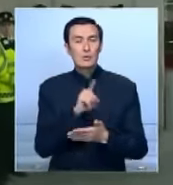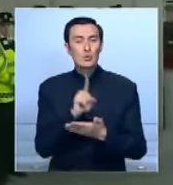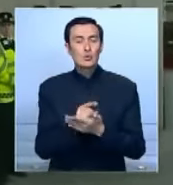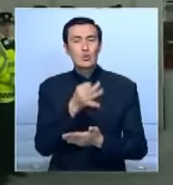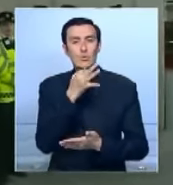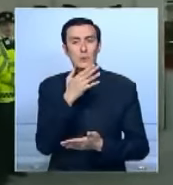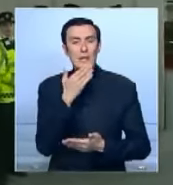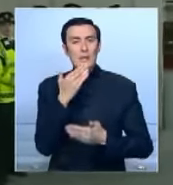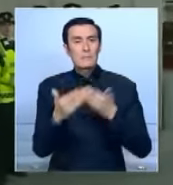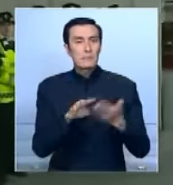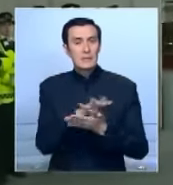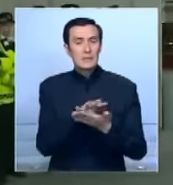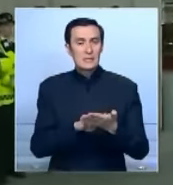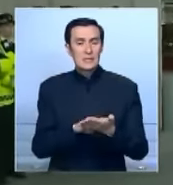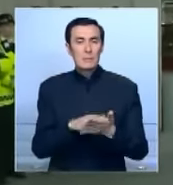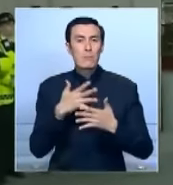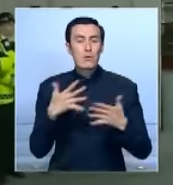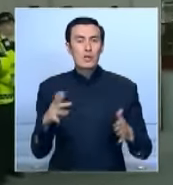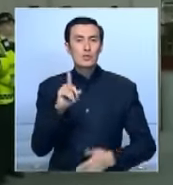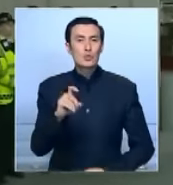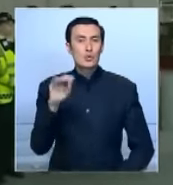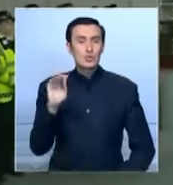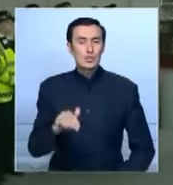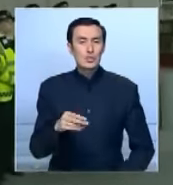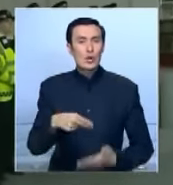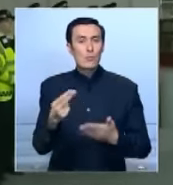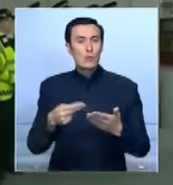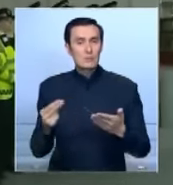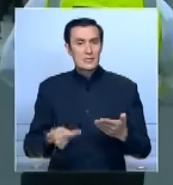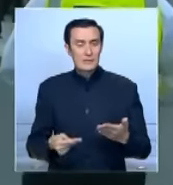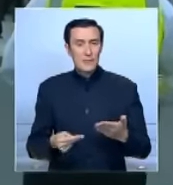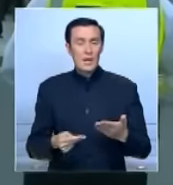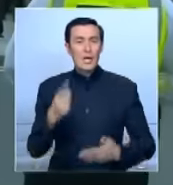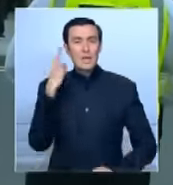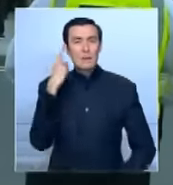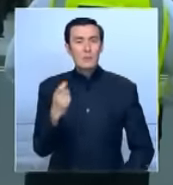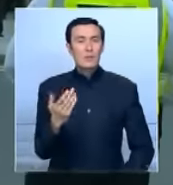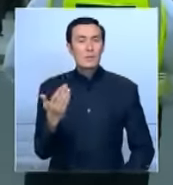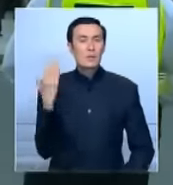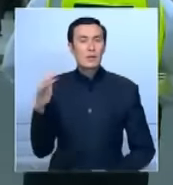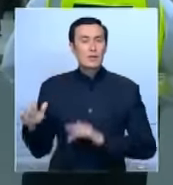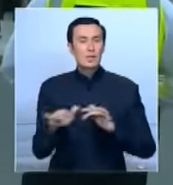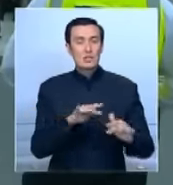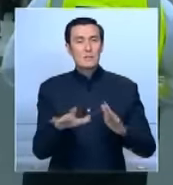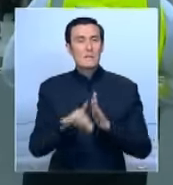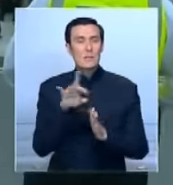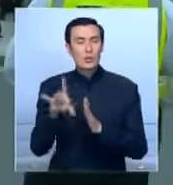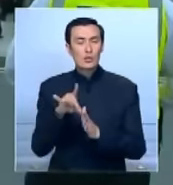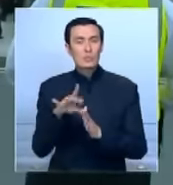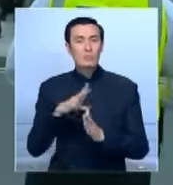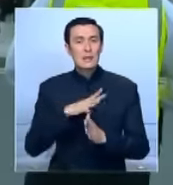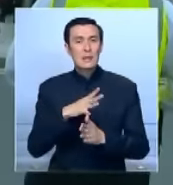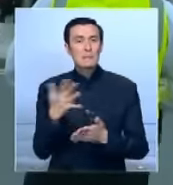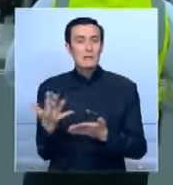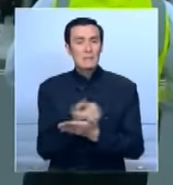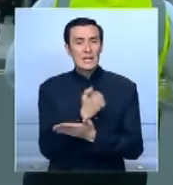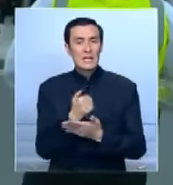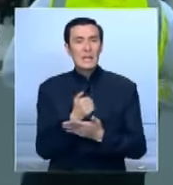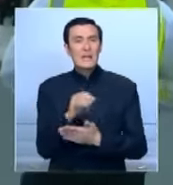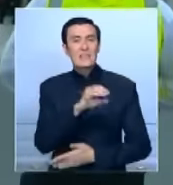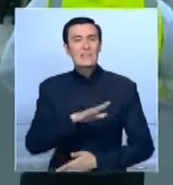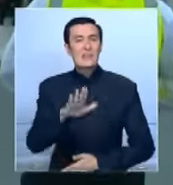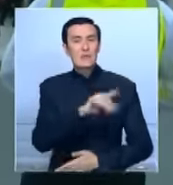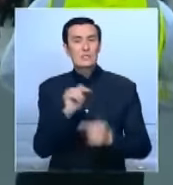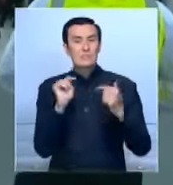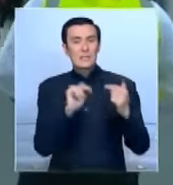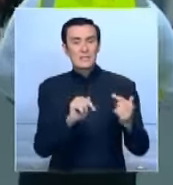любые петиции, собирающие более 100 тысяч подписей. Напомню, на прошедшем референдуме победили евроскептики.